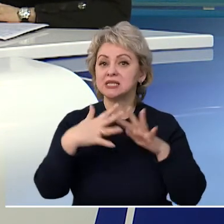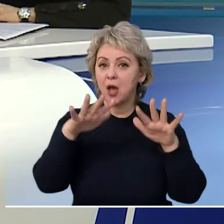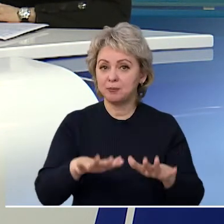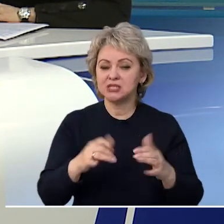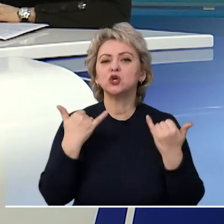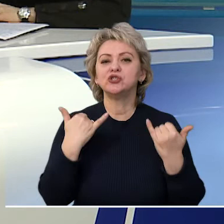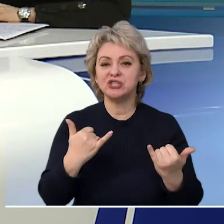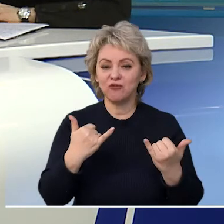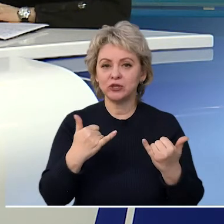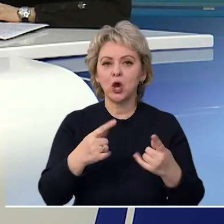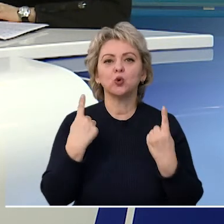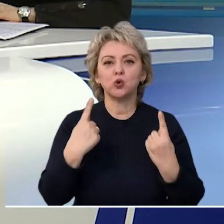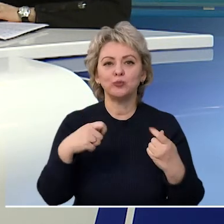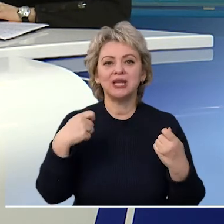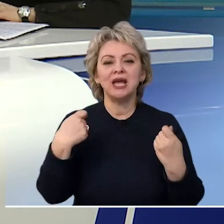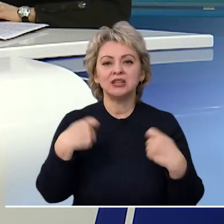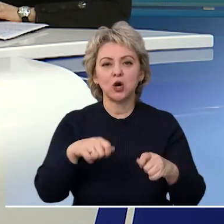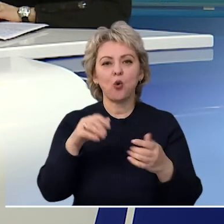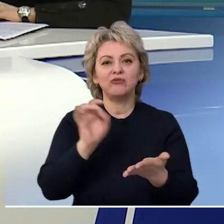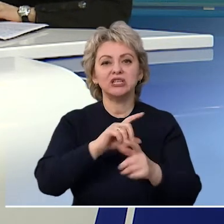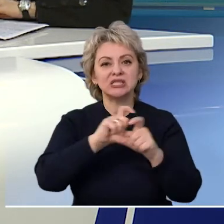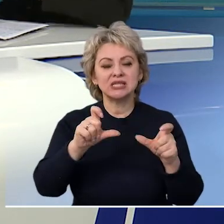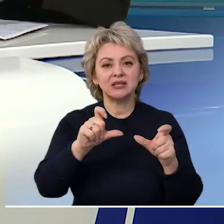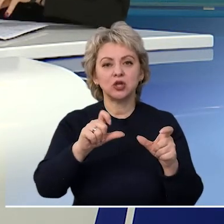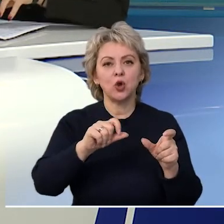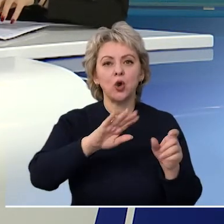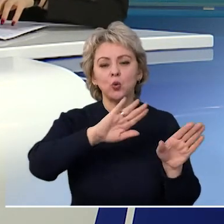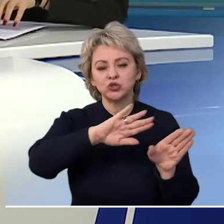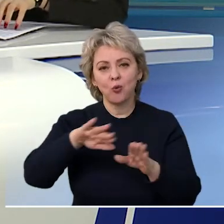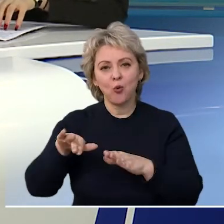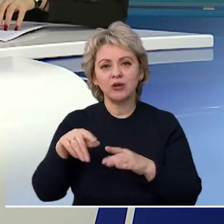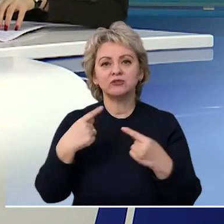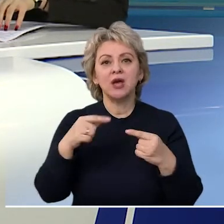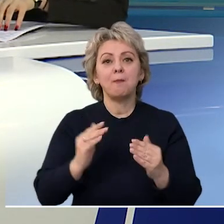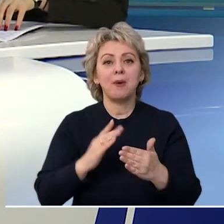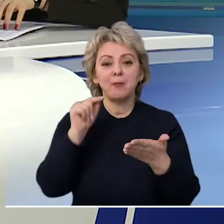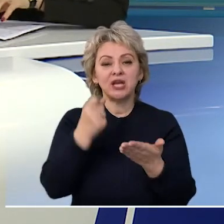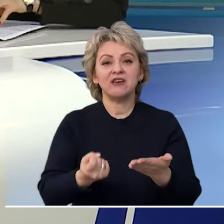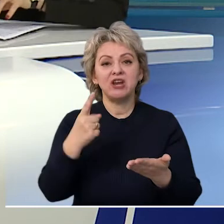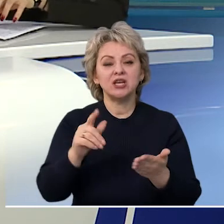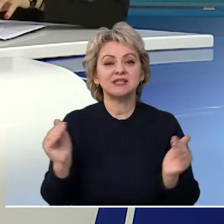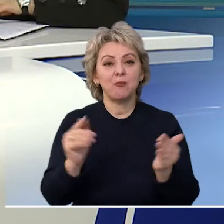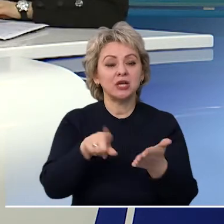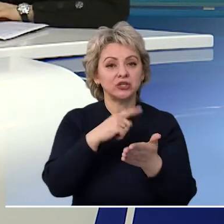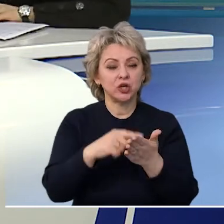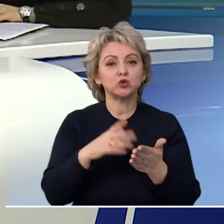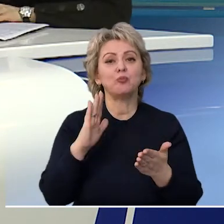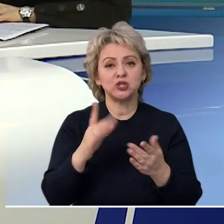сельской местности. Сегодня крупные торговые центры начинают уходить пока в небольшие города, но я думаю,